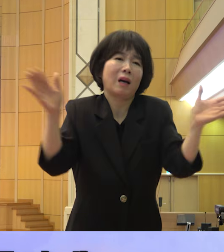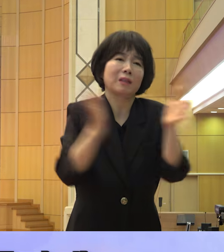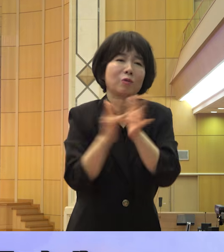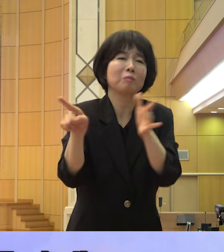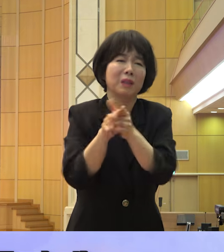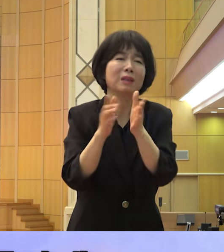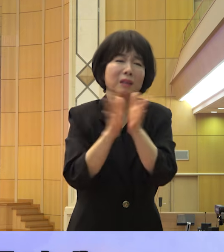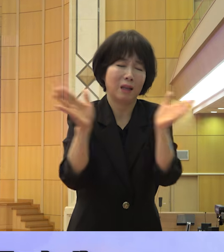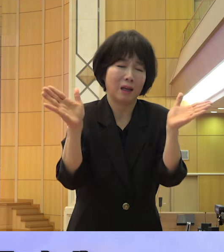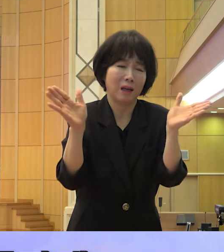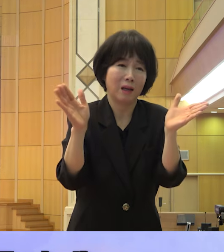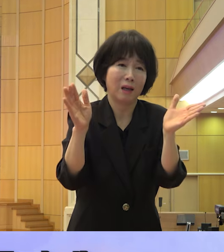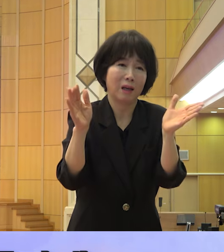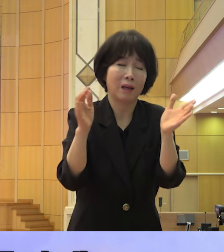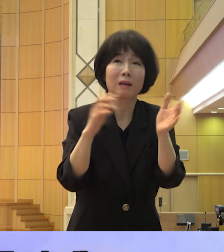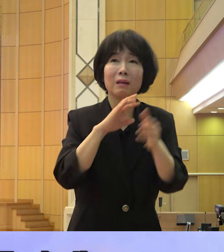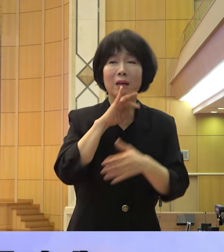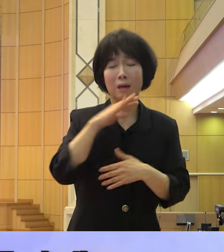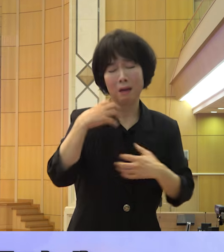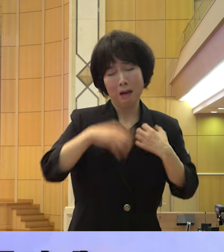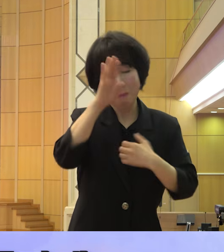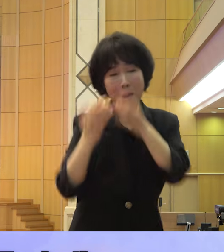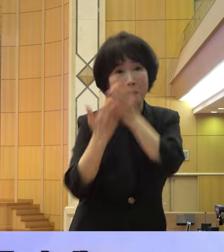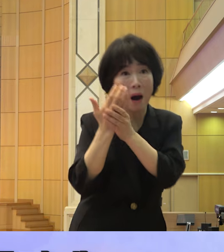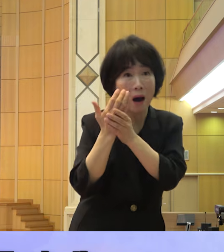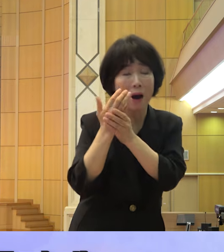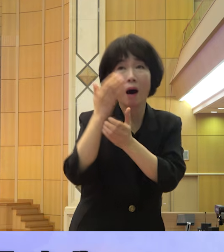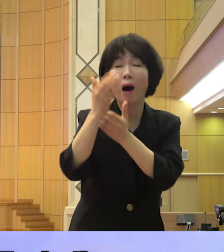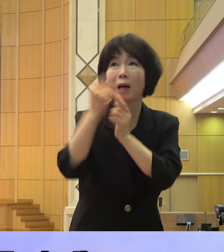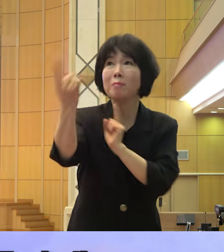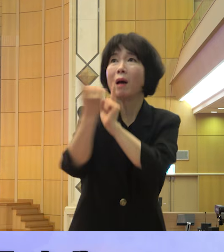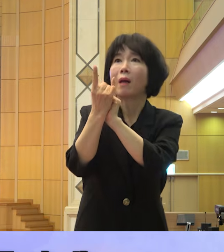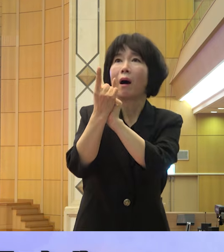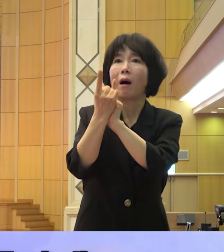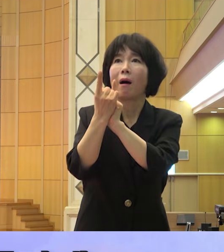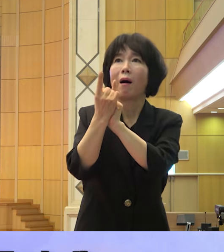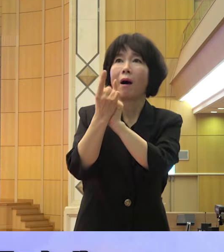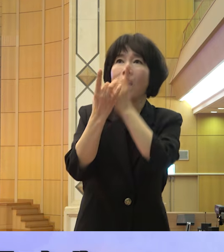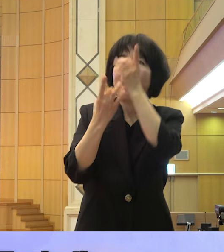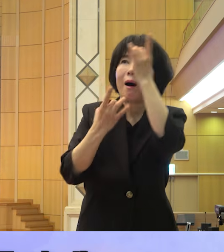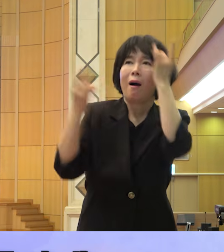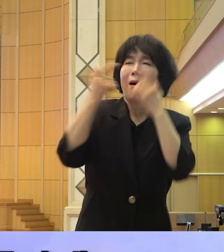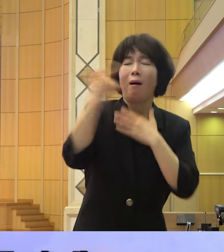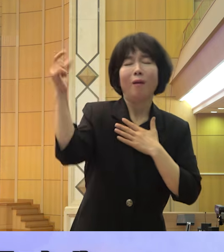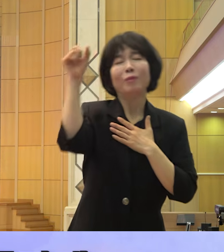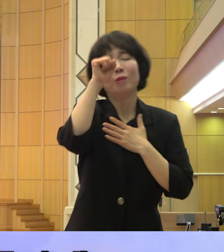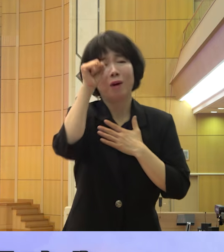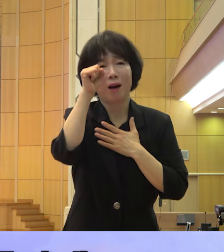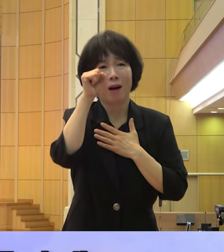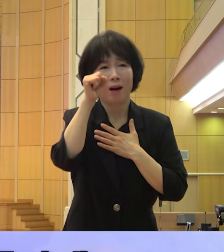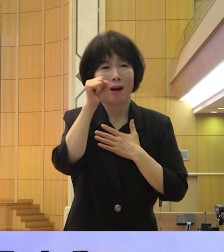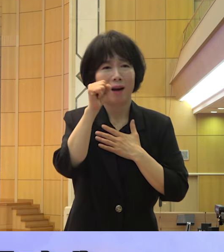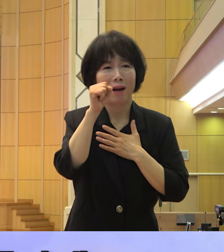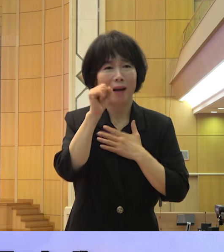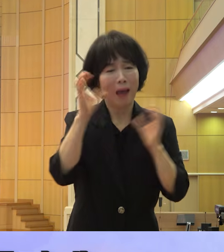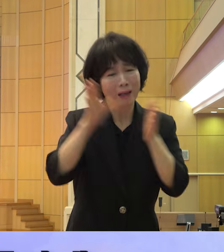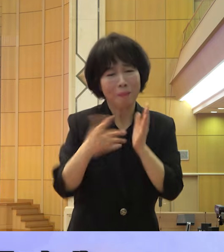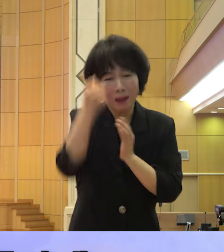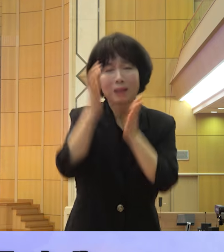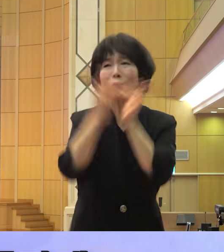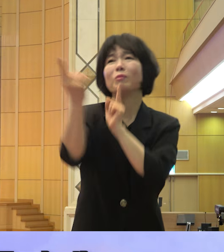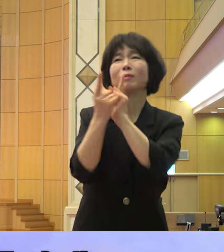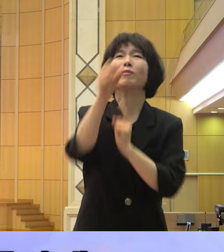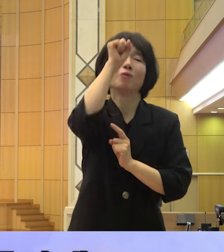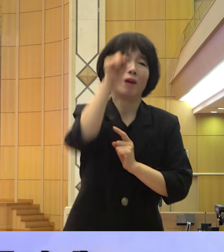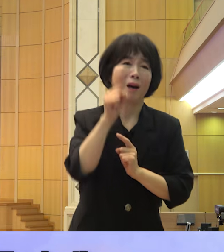주님 만나고 난 다음에 이렇게 좋은 하나님을 진작 만났으면 얼마나 좋았을까. 아이고 21살 때 만난 것도 빨리